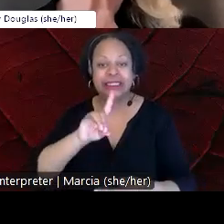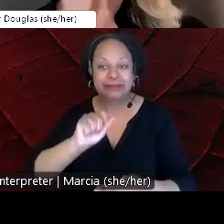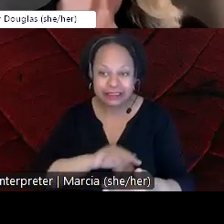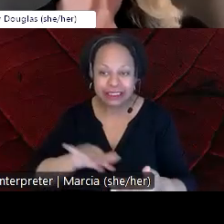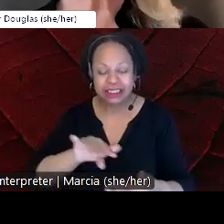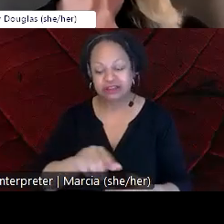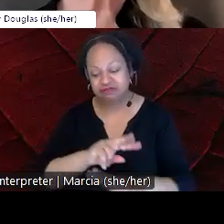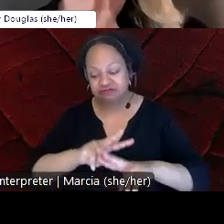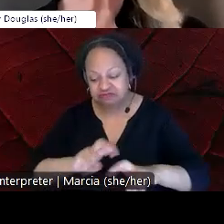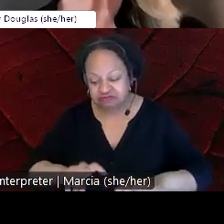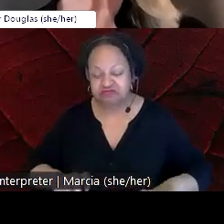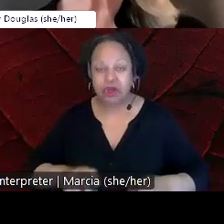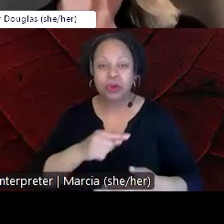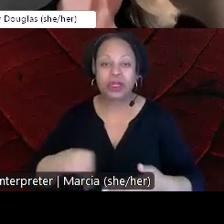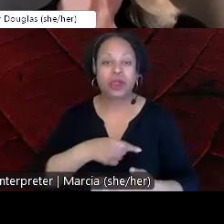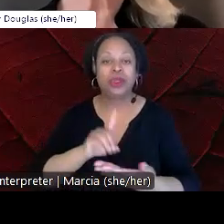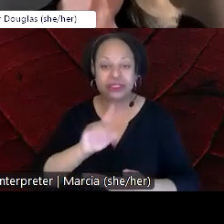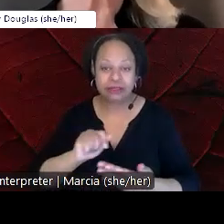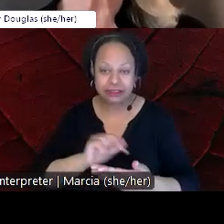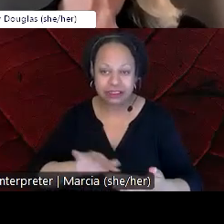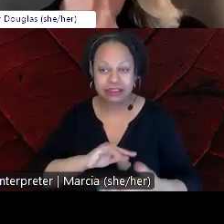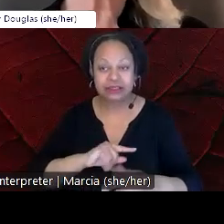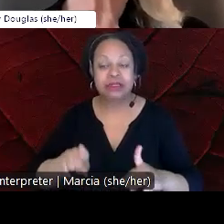en matière de handicap.